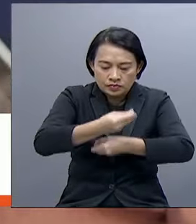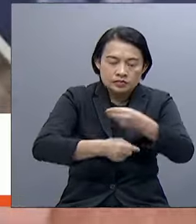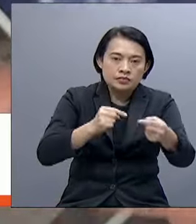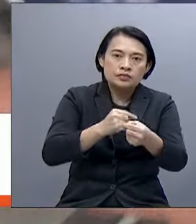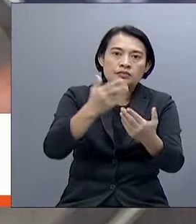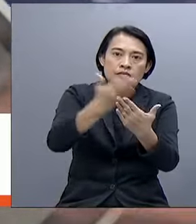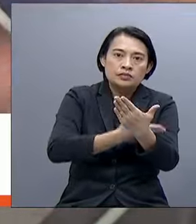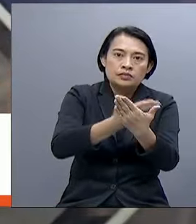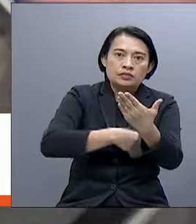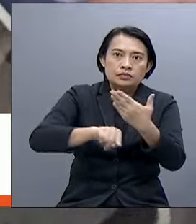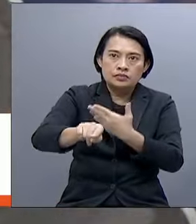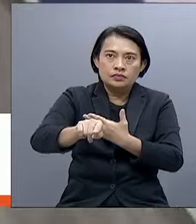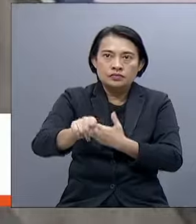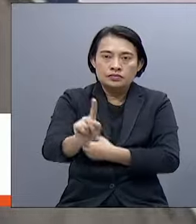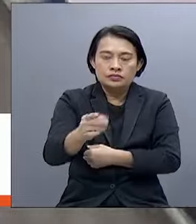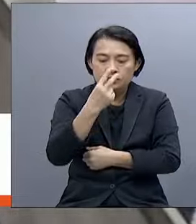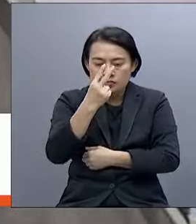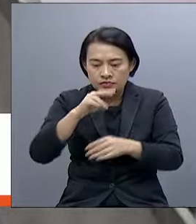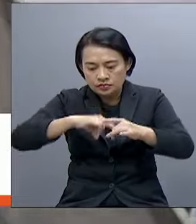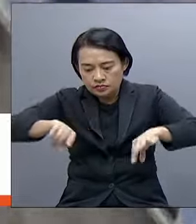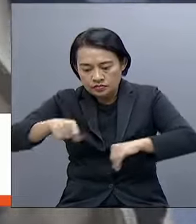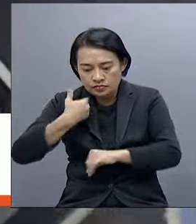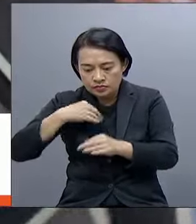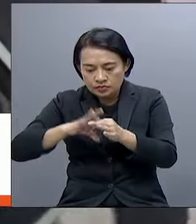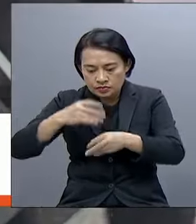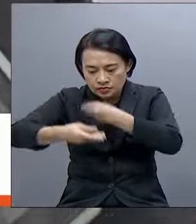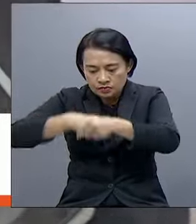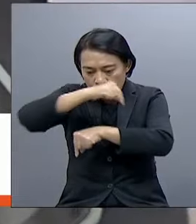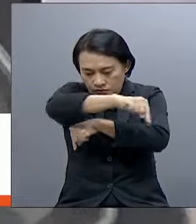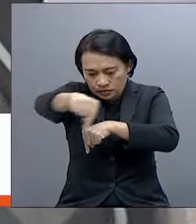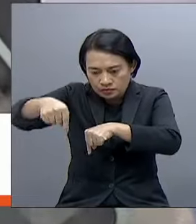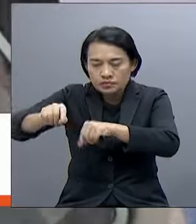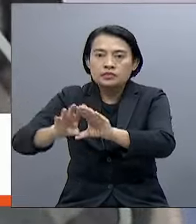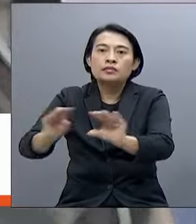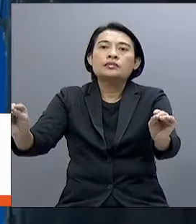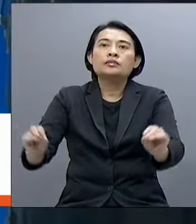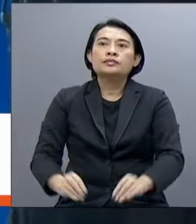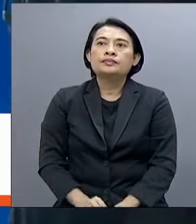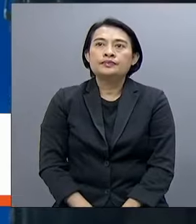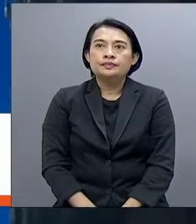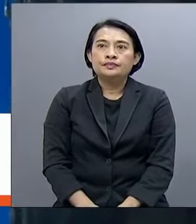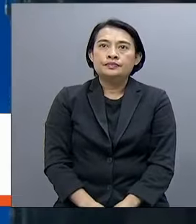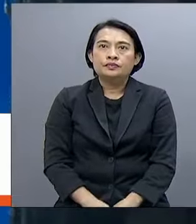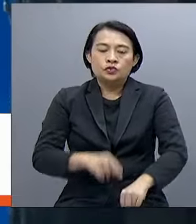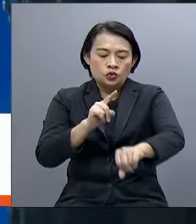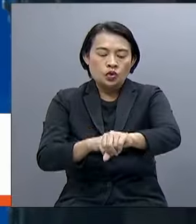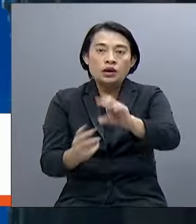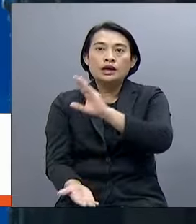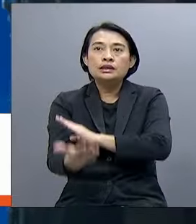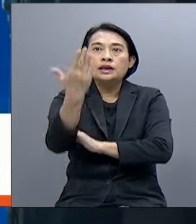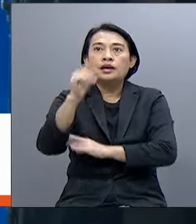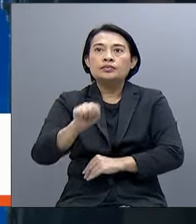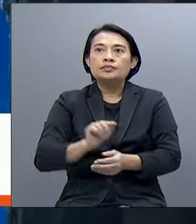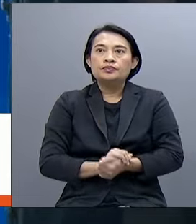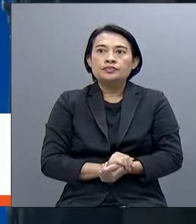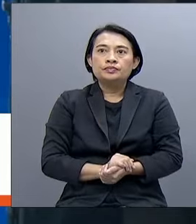แบ่งรัฐบาลปกติที่ตั้งอยู่หลาย10ล้านบรรยากาศตอนนี้ยังเงียบเหงาอยู่โดยเฉพาะช่วงเช้าๆผู้สื่อข่าวบอกว่า